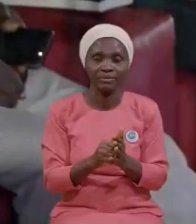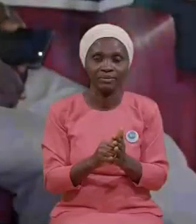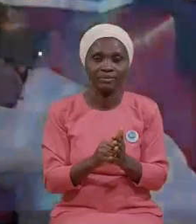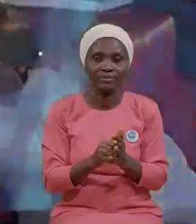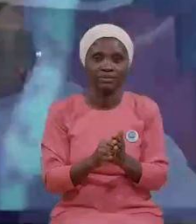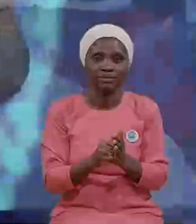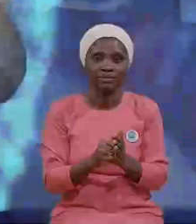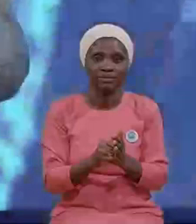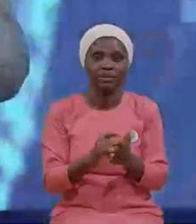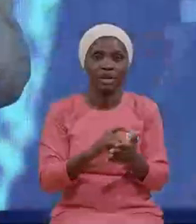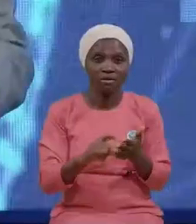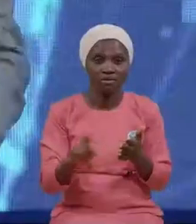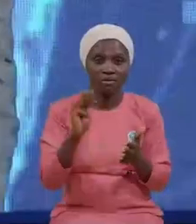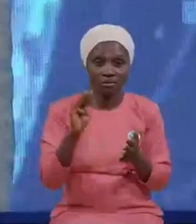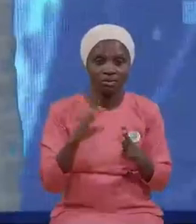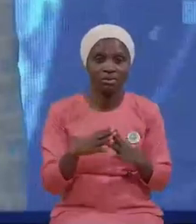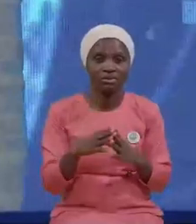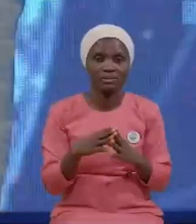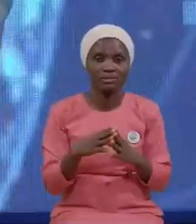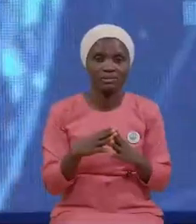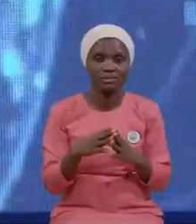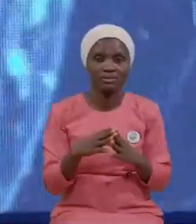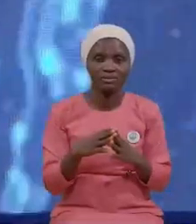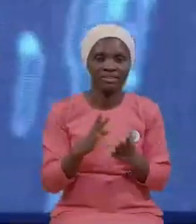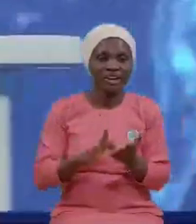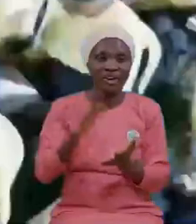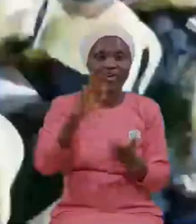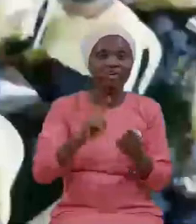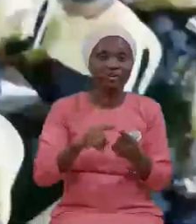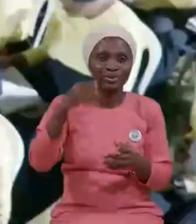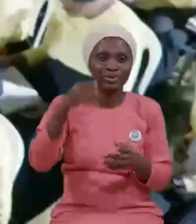Verset 14. Gloire à Dieu.